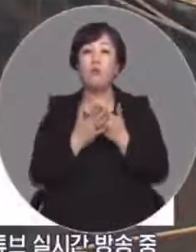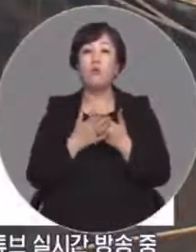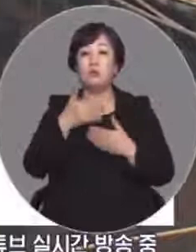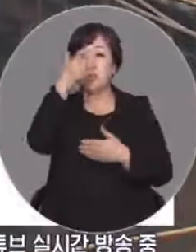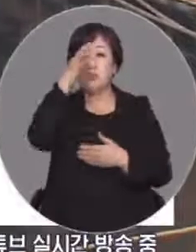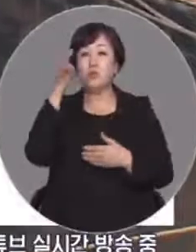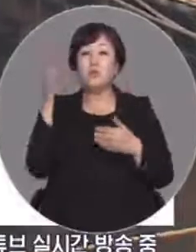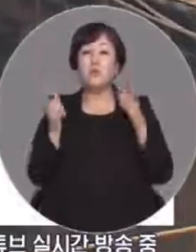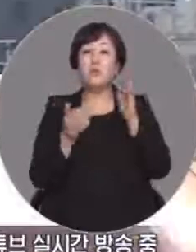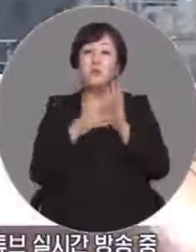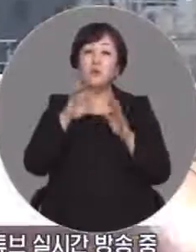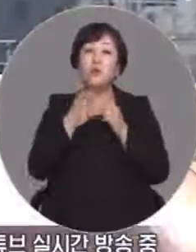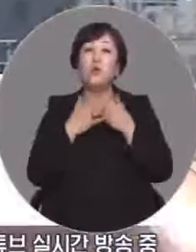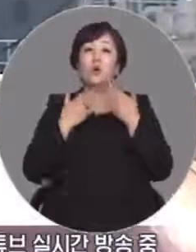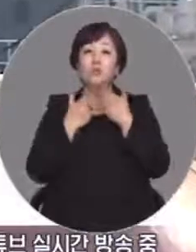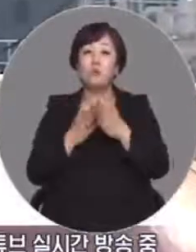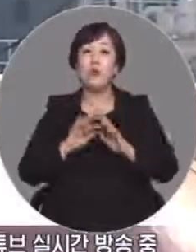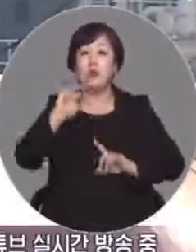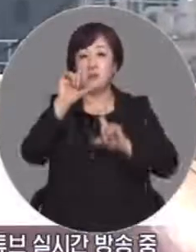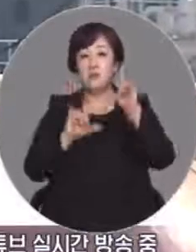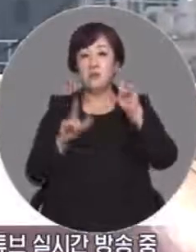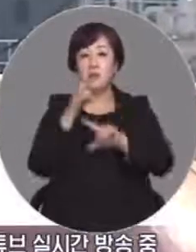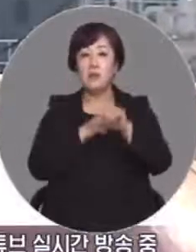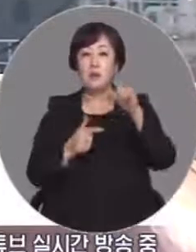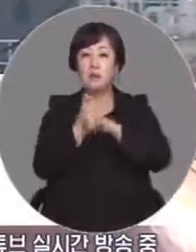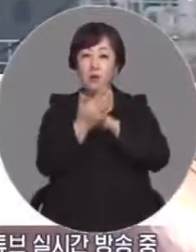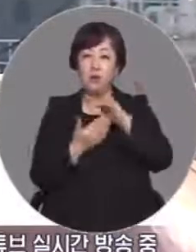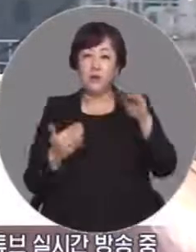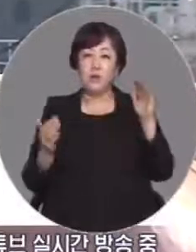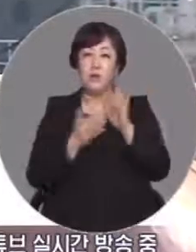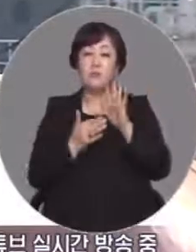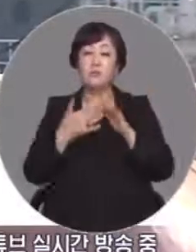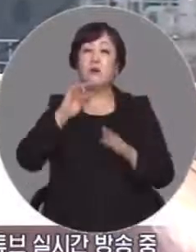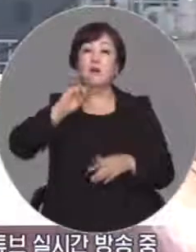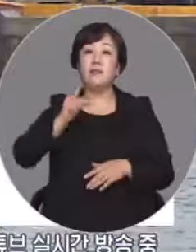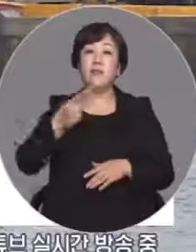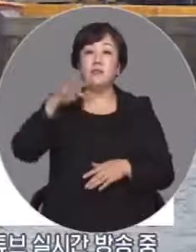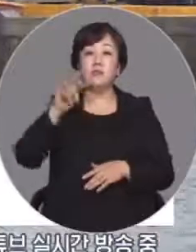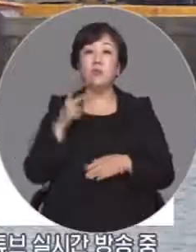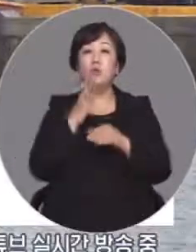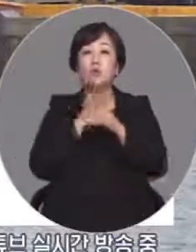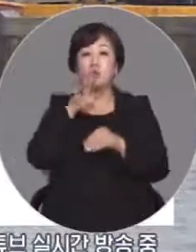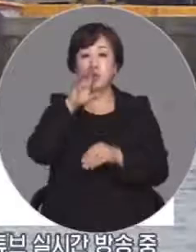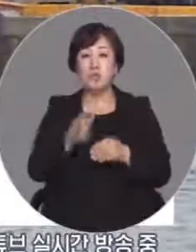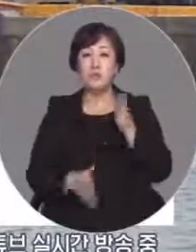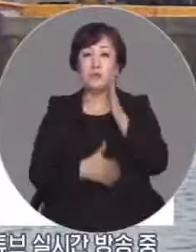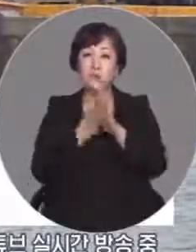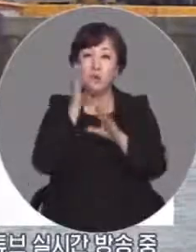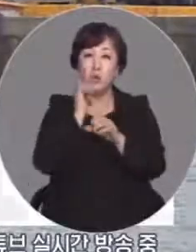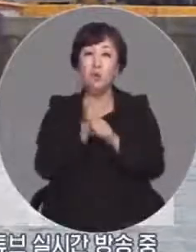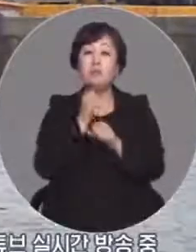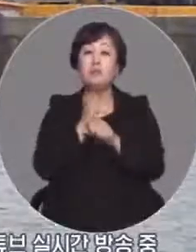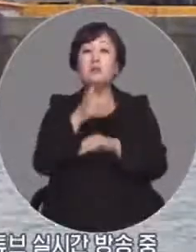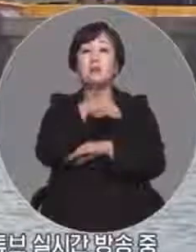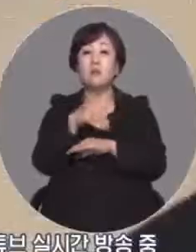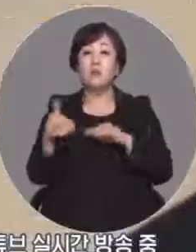정립해서 수소 선박 시대를 앞당겨서 결국 탄소 중립 시대를 선도할